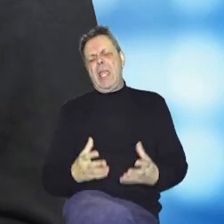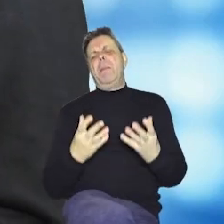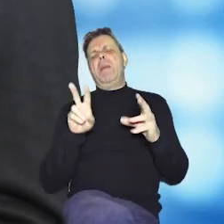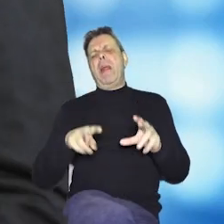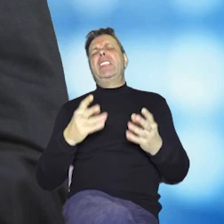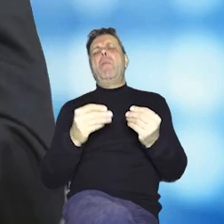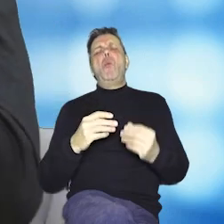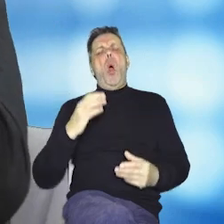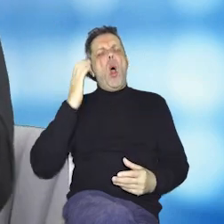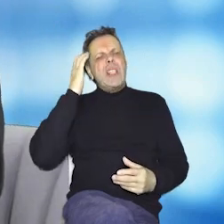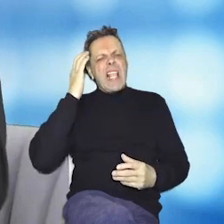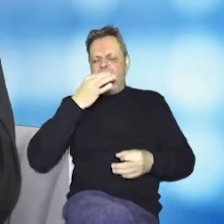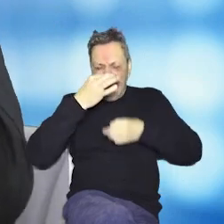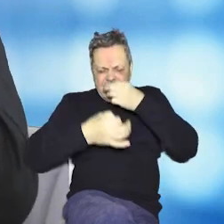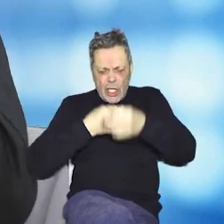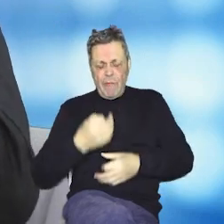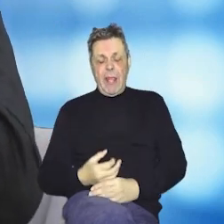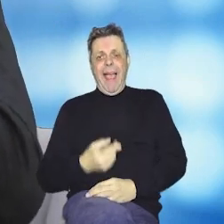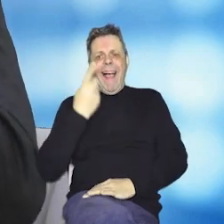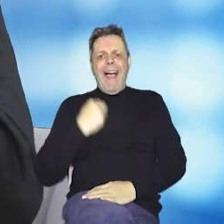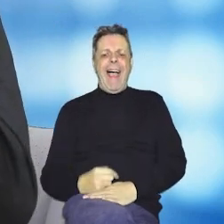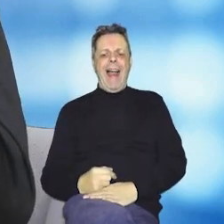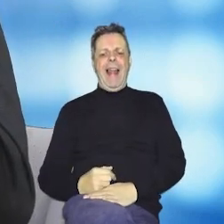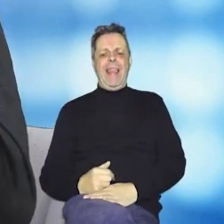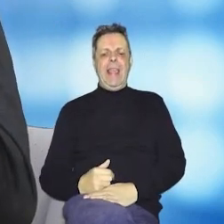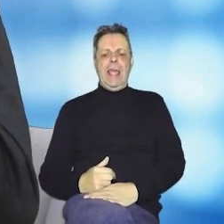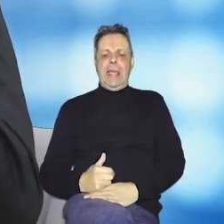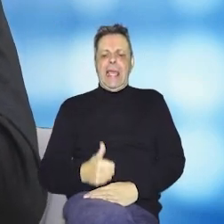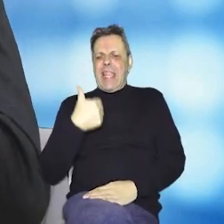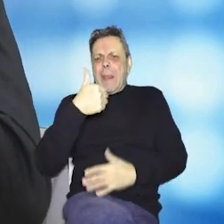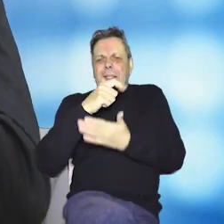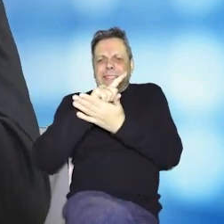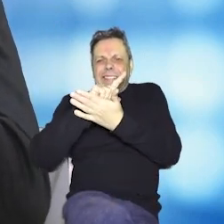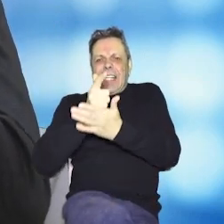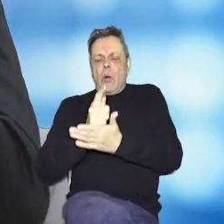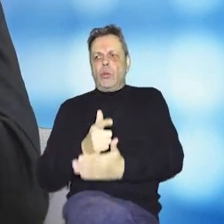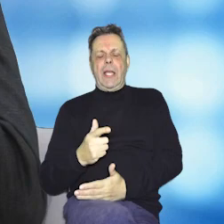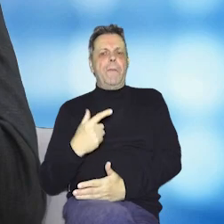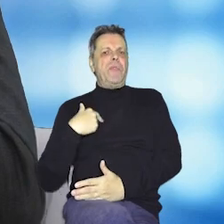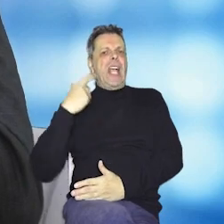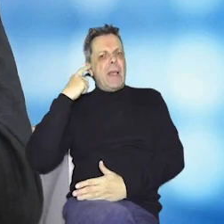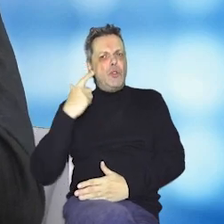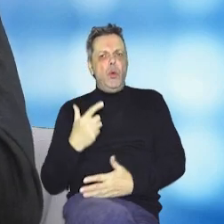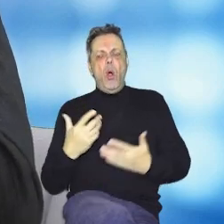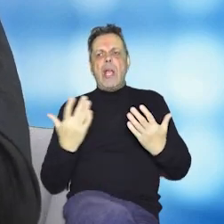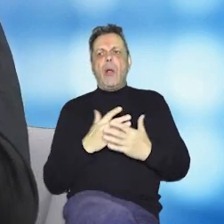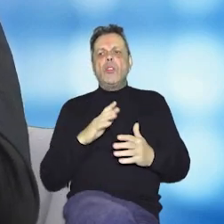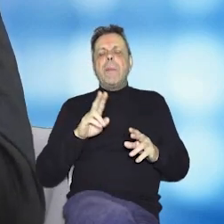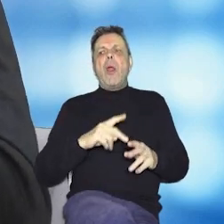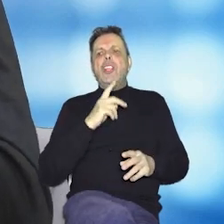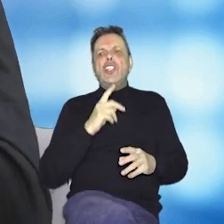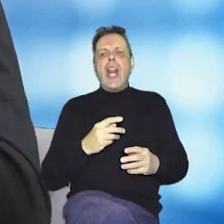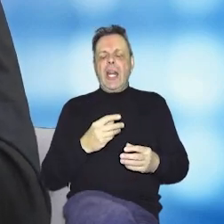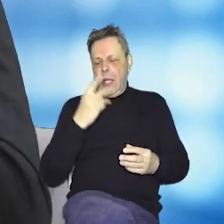znanstvenih istraživanja, ali sam jedan tren čuo, onako kako ste malo tiše